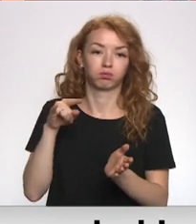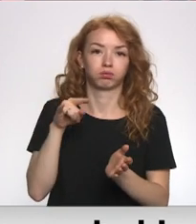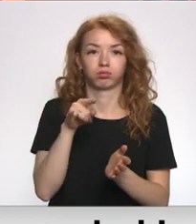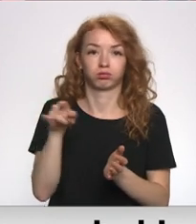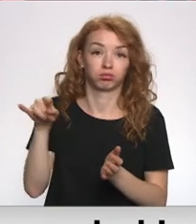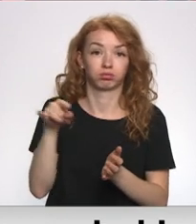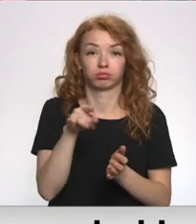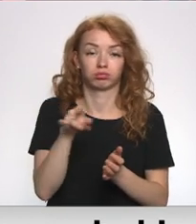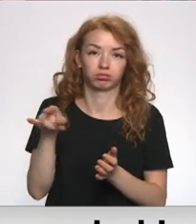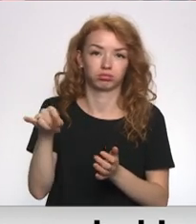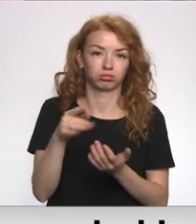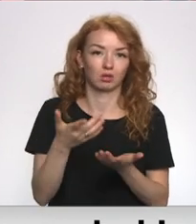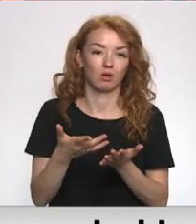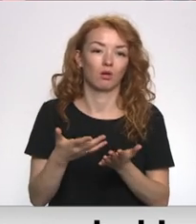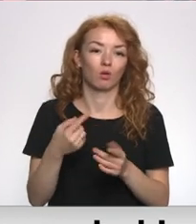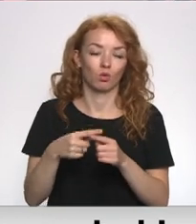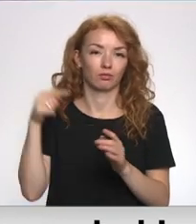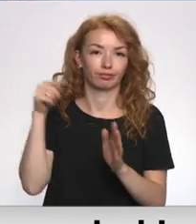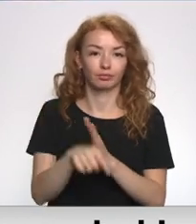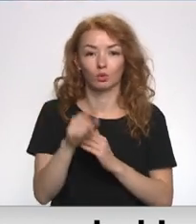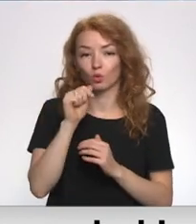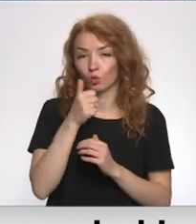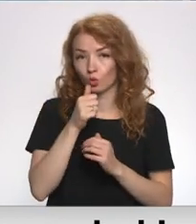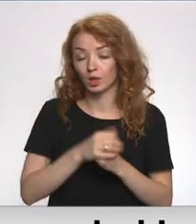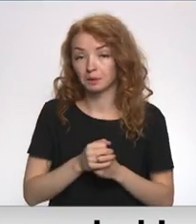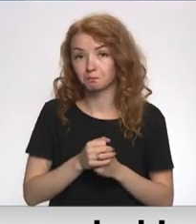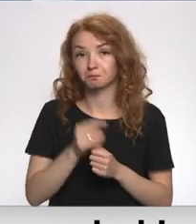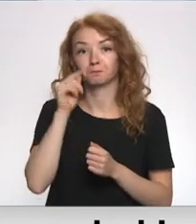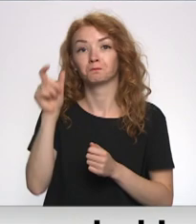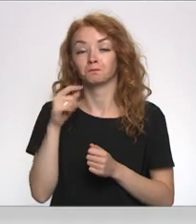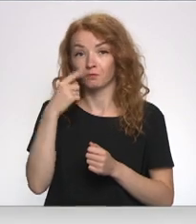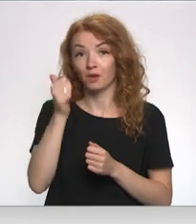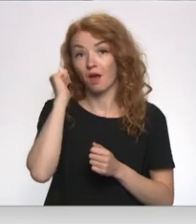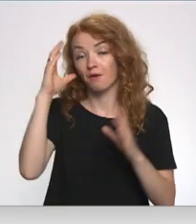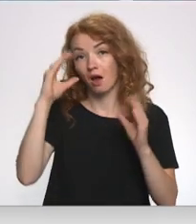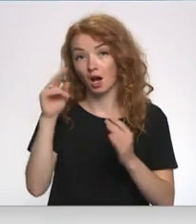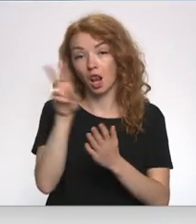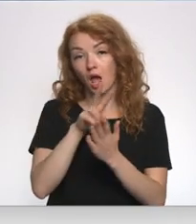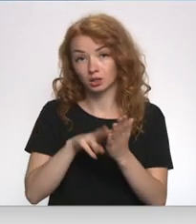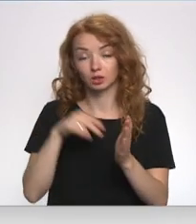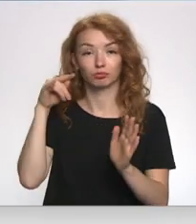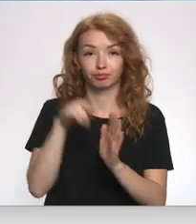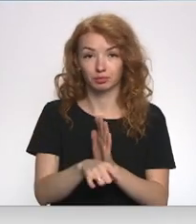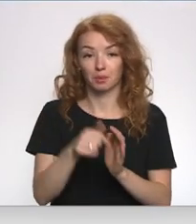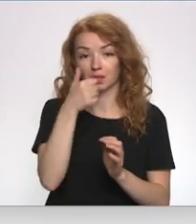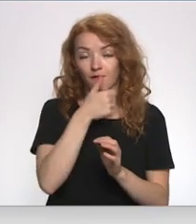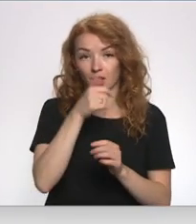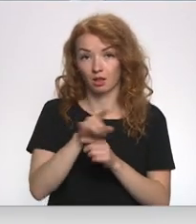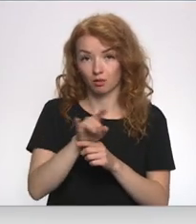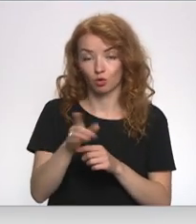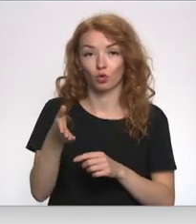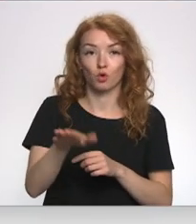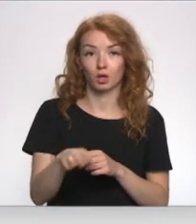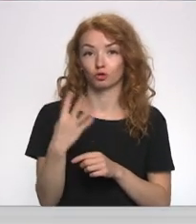laikam un iekrit ūdenī. Izlasīju vakar vakarā, ka nokrita privātā lidmašīna un bojā gāja